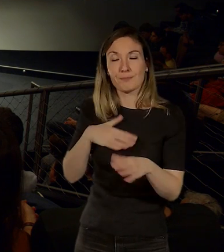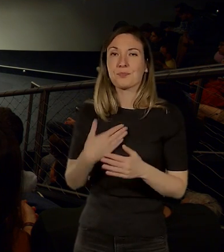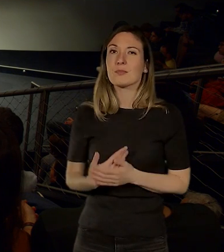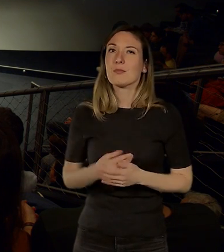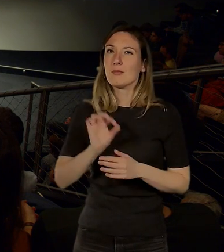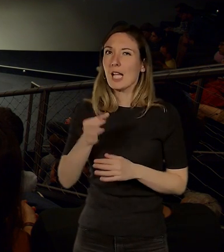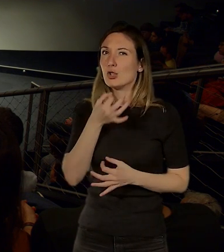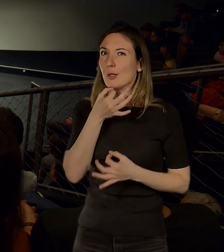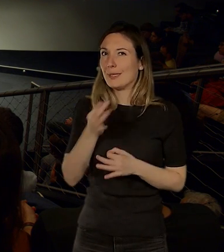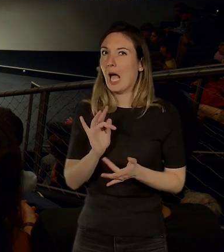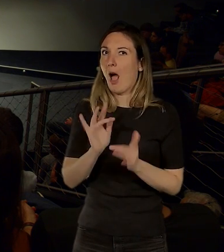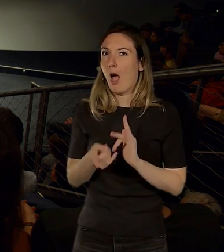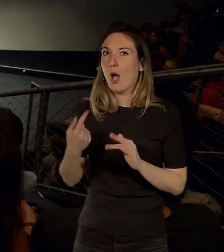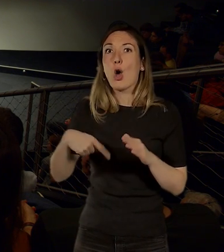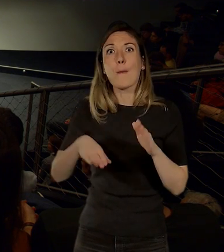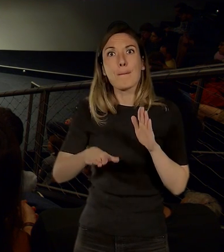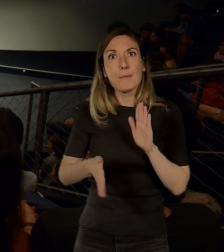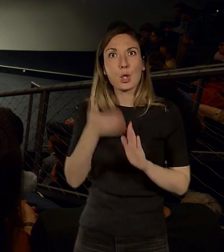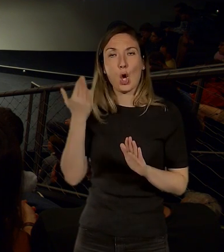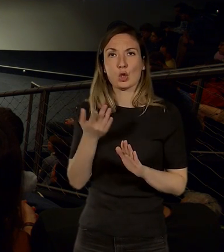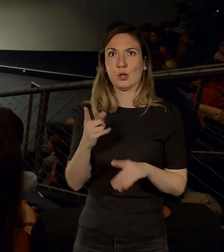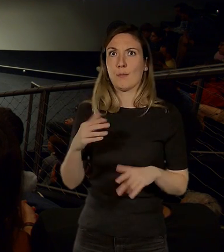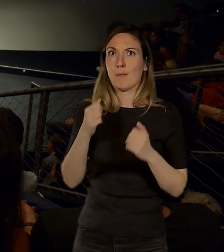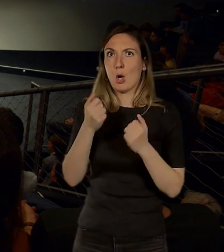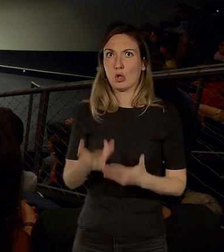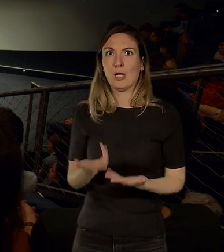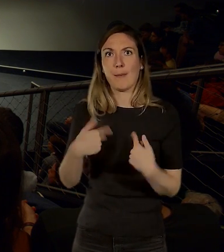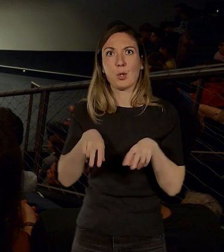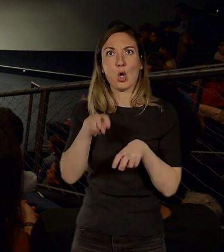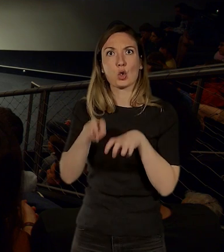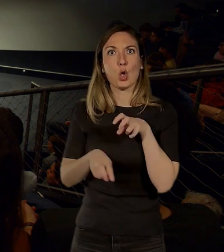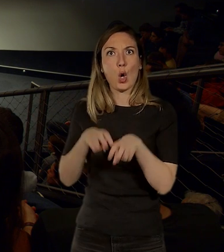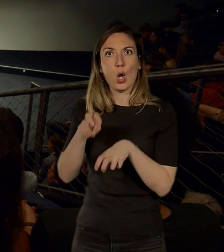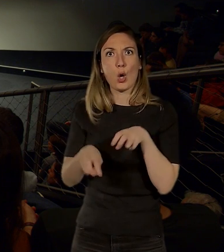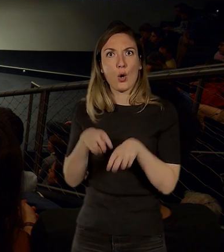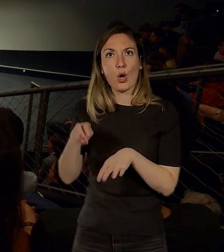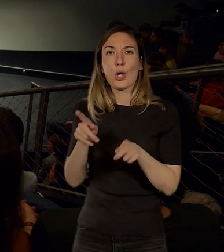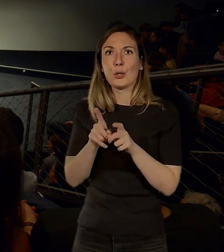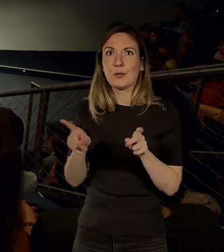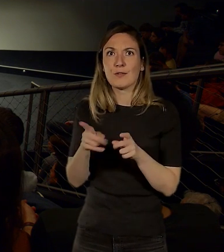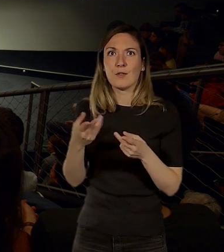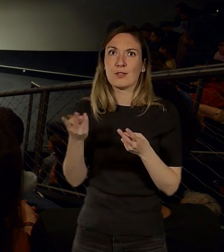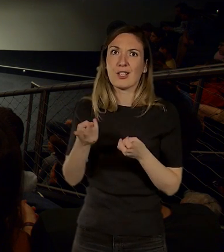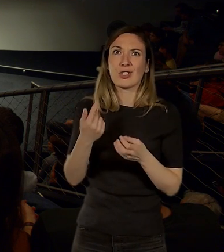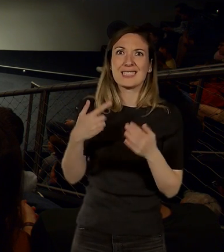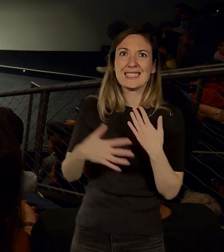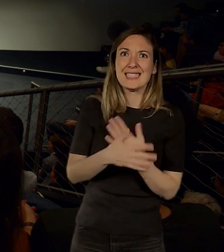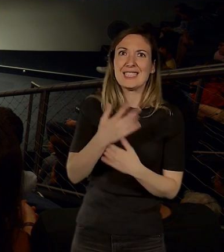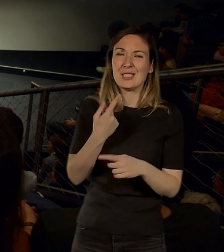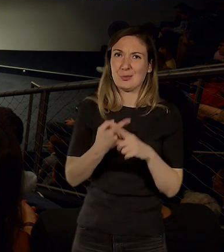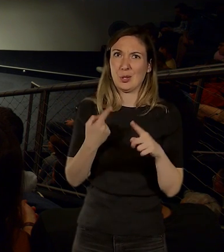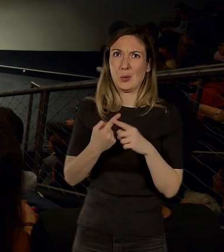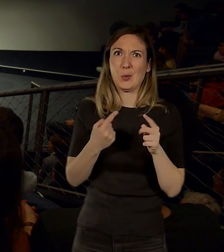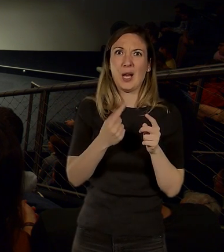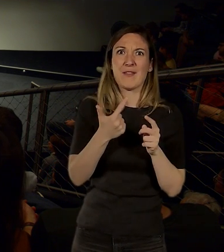s tím hrozným duálním řešením pro kola? Nebojte se vedení neúspěchu takového opatření vzhledem k polovičatosti obou variant? Tak to asi možná